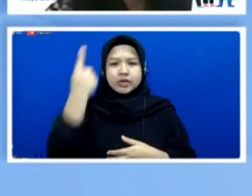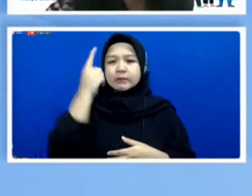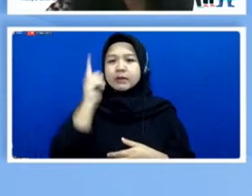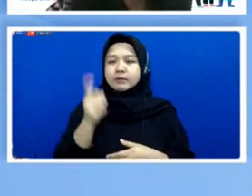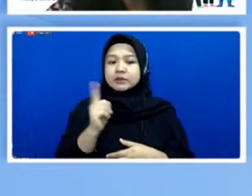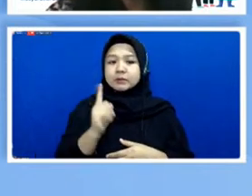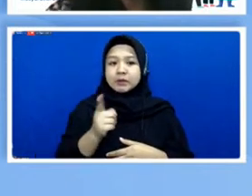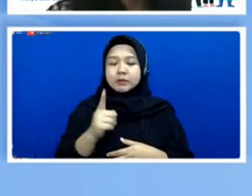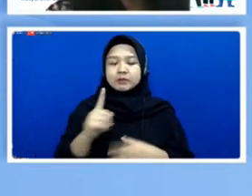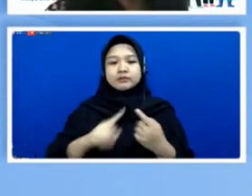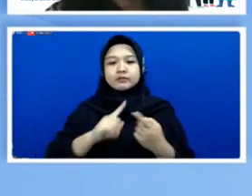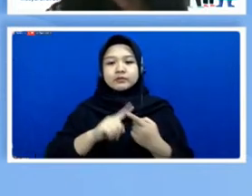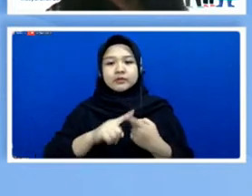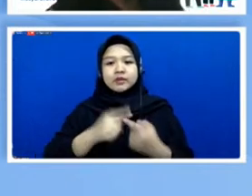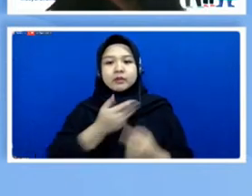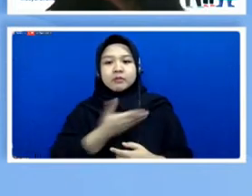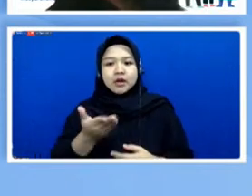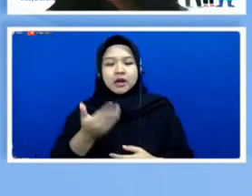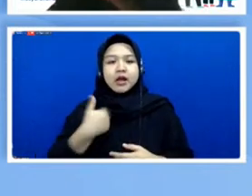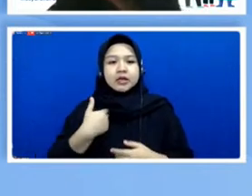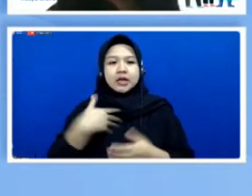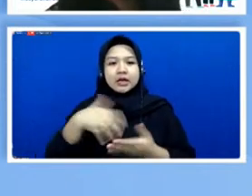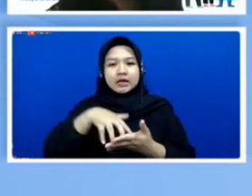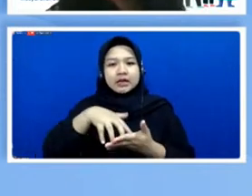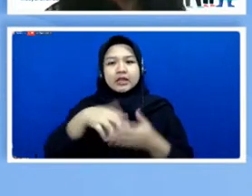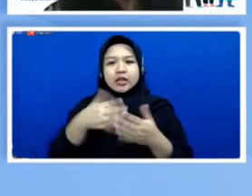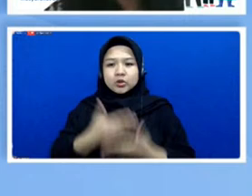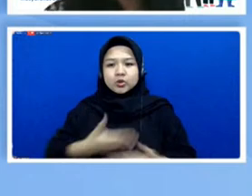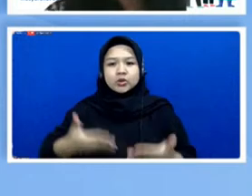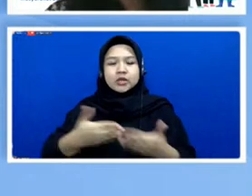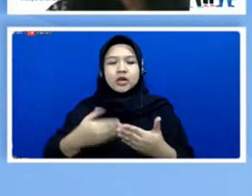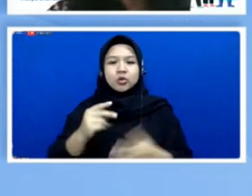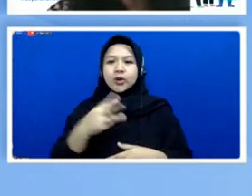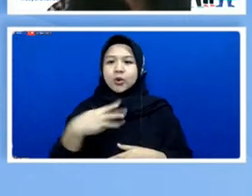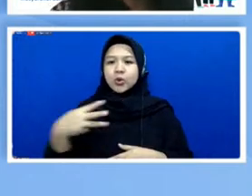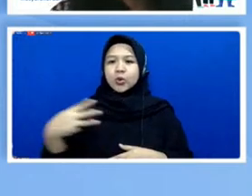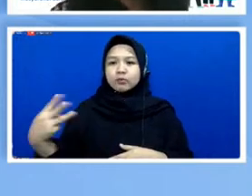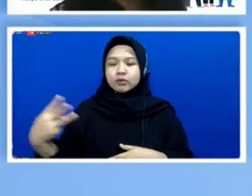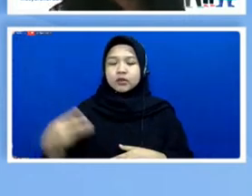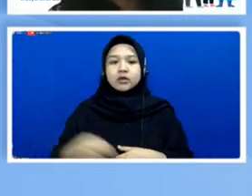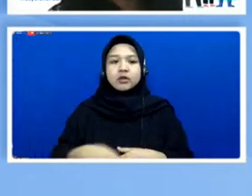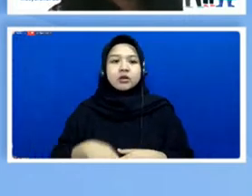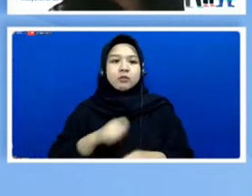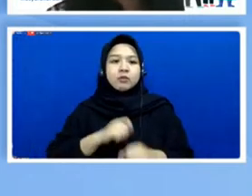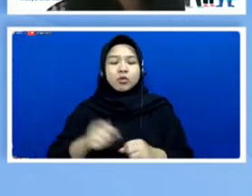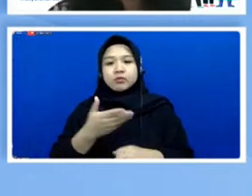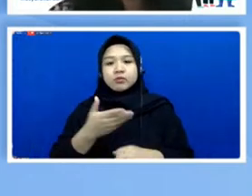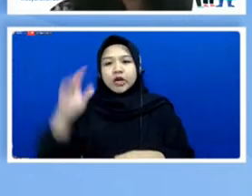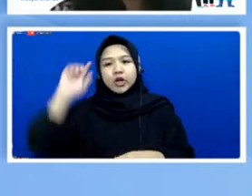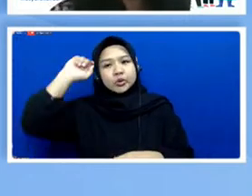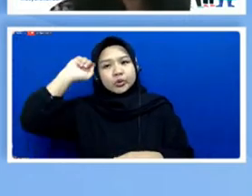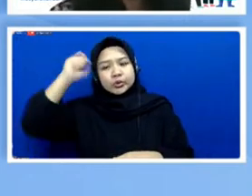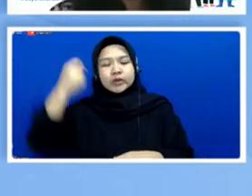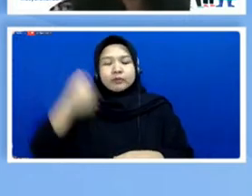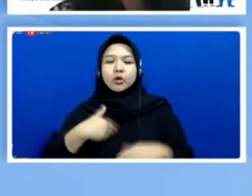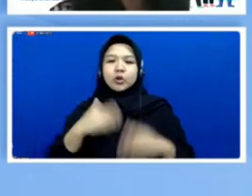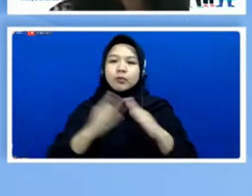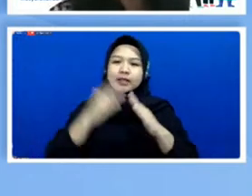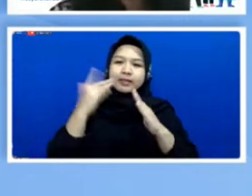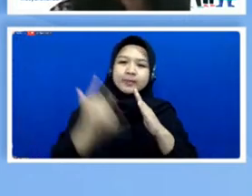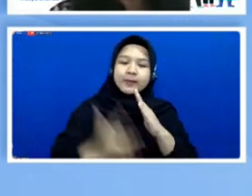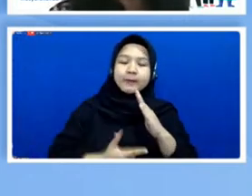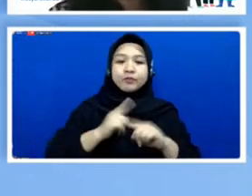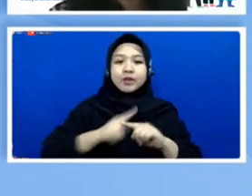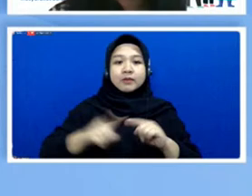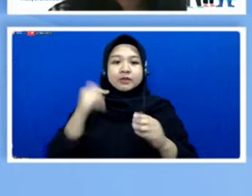Yang pertama, karena mereka memiliki kerentanan sosial dan ekonomi yang menyebabkan sangat sulit bagi mereka untuk diam di rumah saja. Padahal